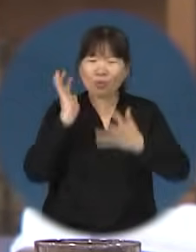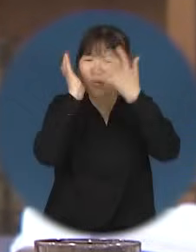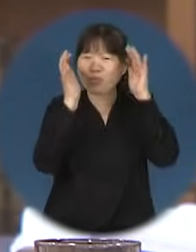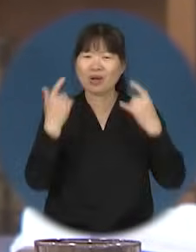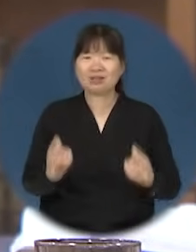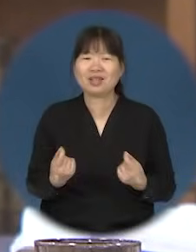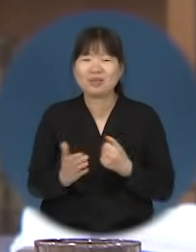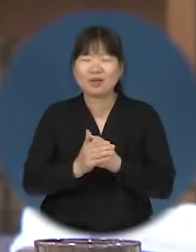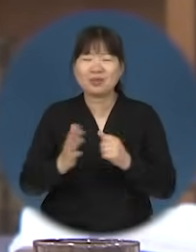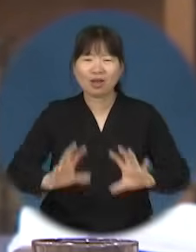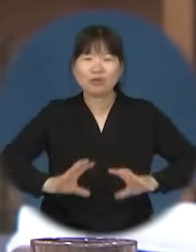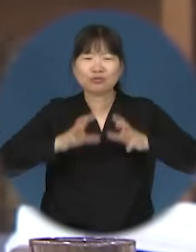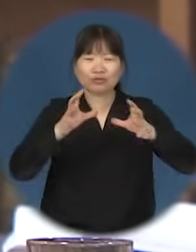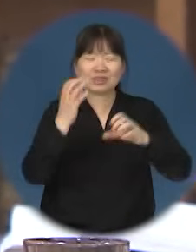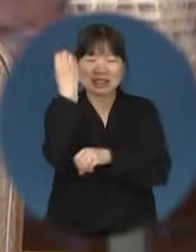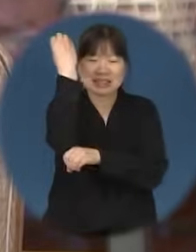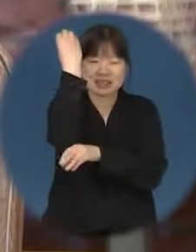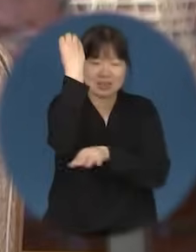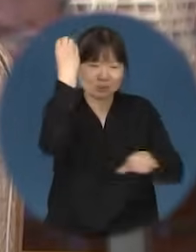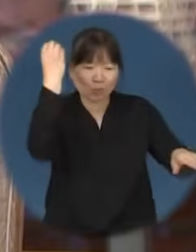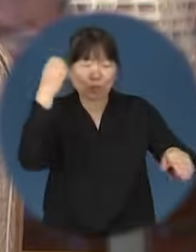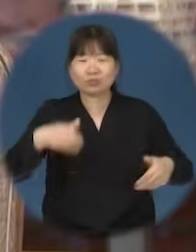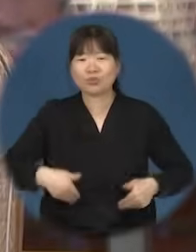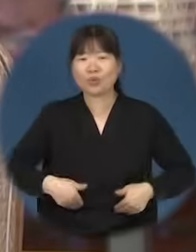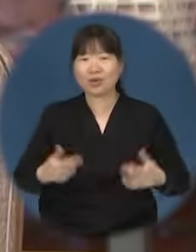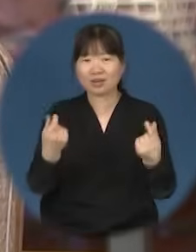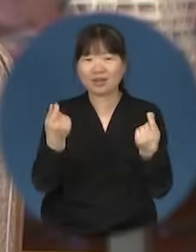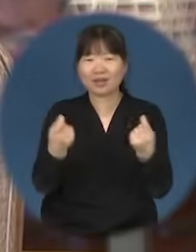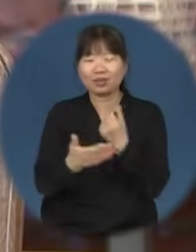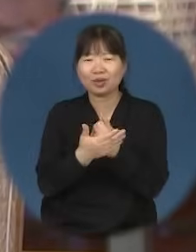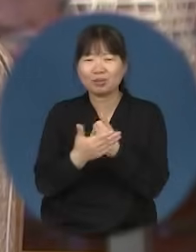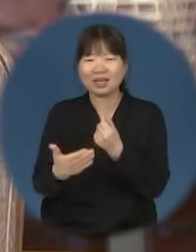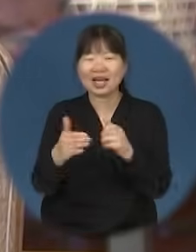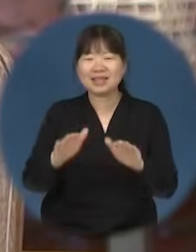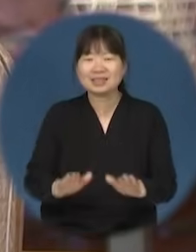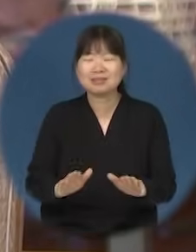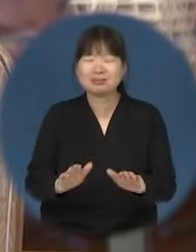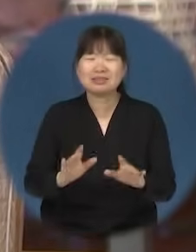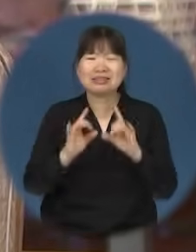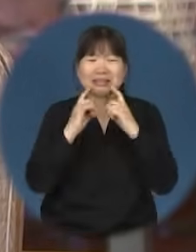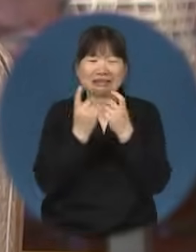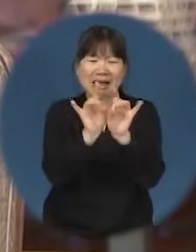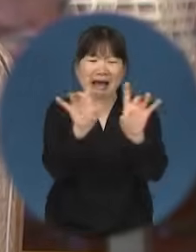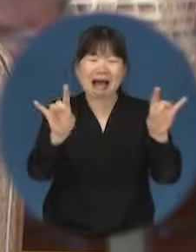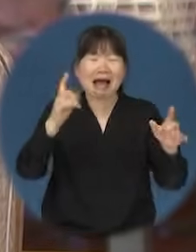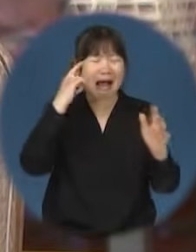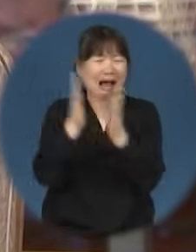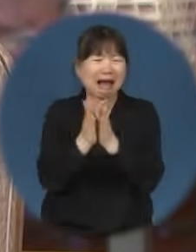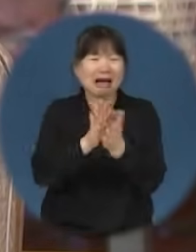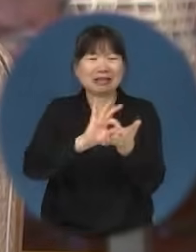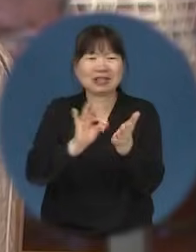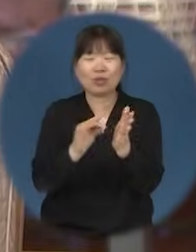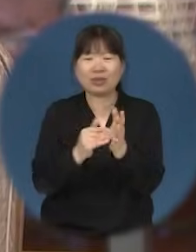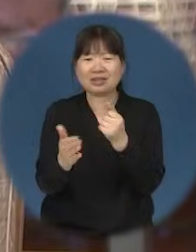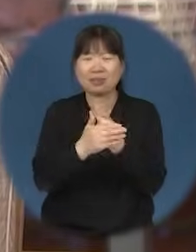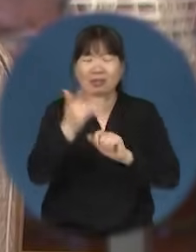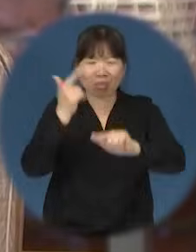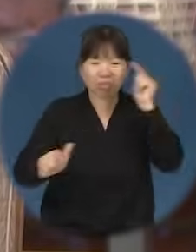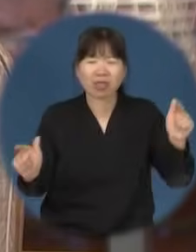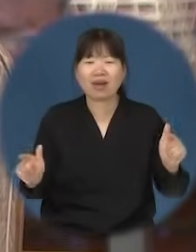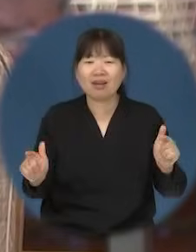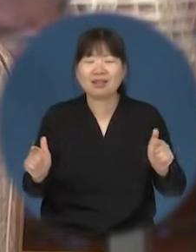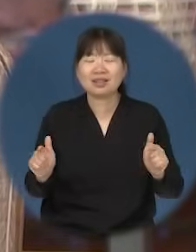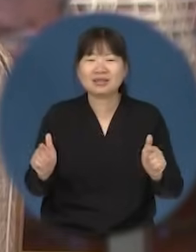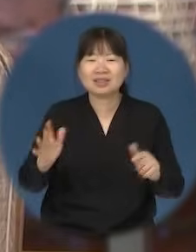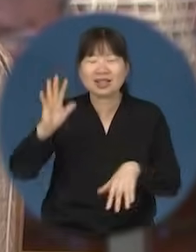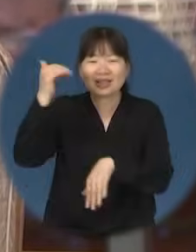여기도 국제 표준이 있어야 되는 거 아닙니까? 맞습니다. 그래서 네. 지금 이제 춘추 전국 시대인데 이게 어느 정도 정리가 되면 한 두세